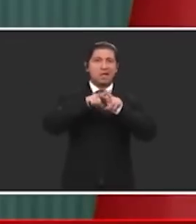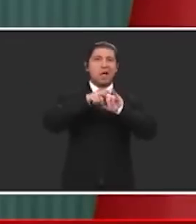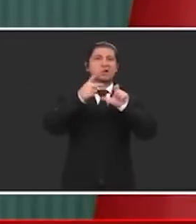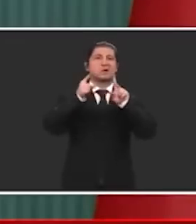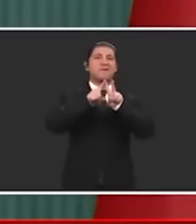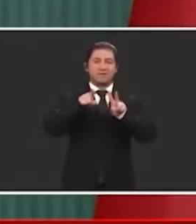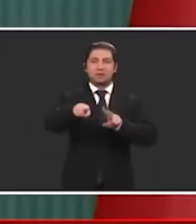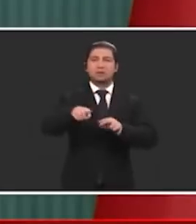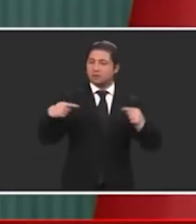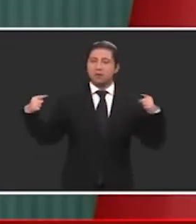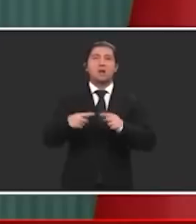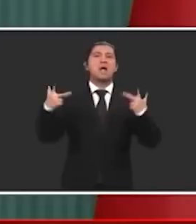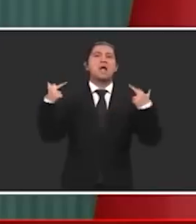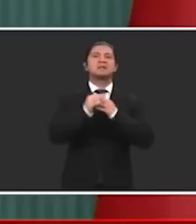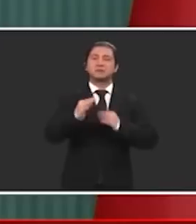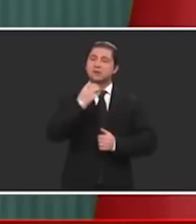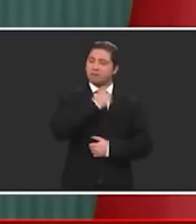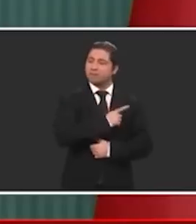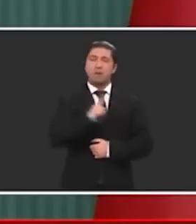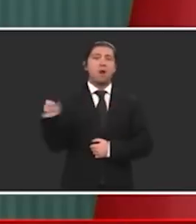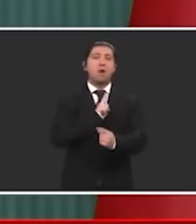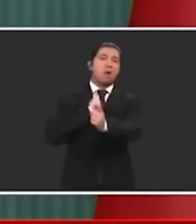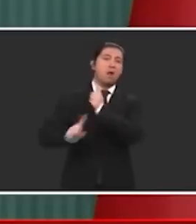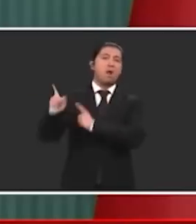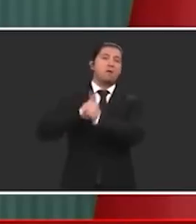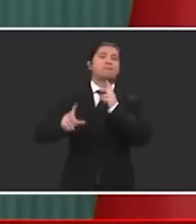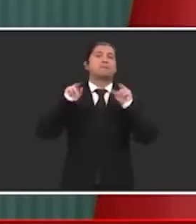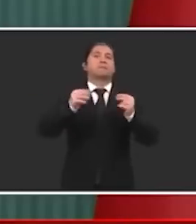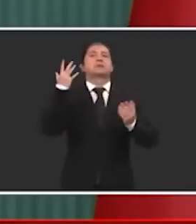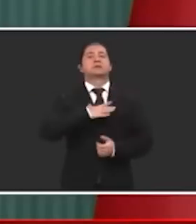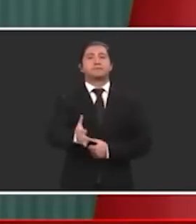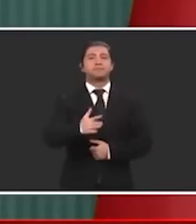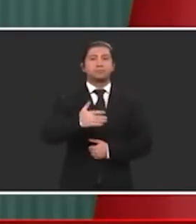üzerinden kesintisiz hale getireceğiz.